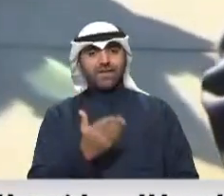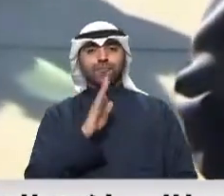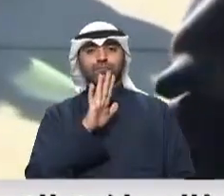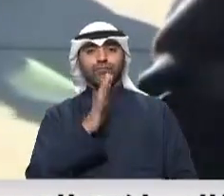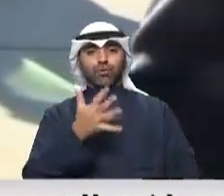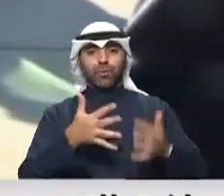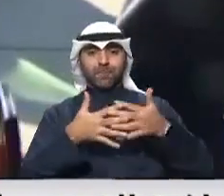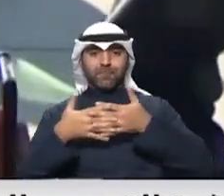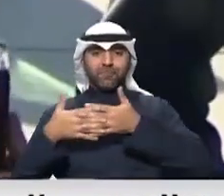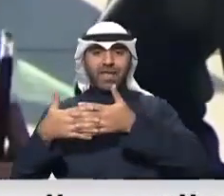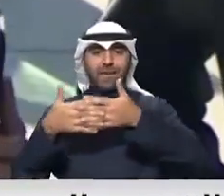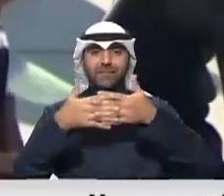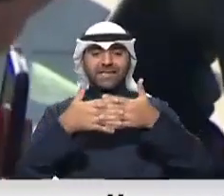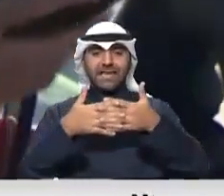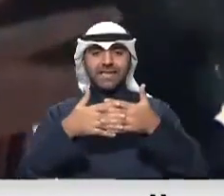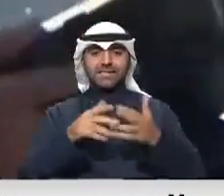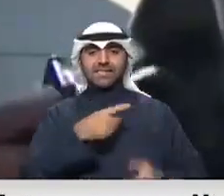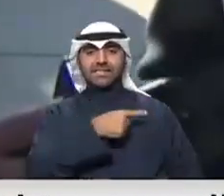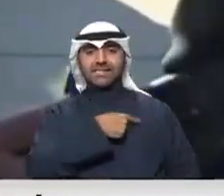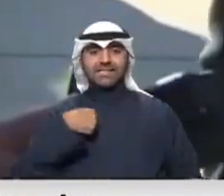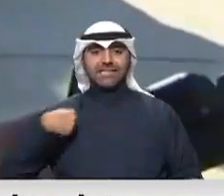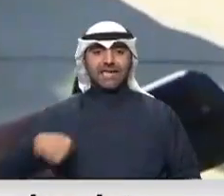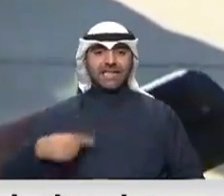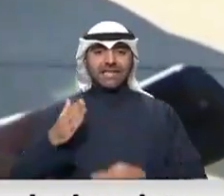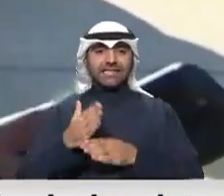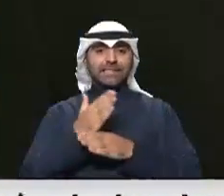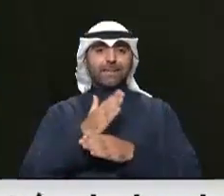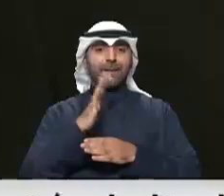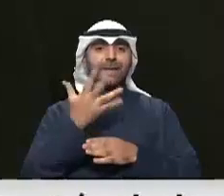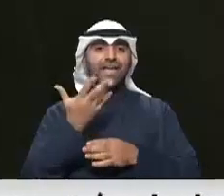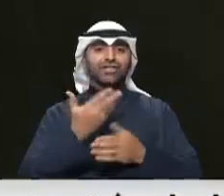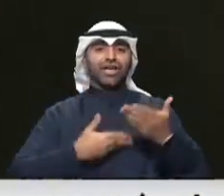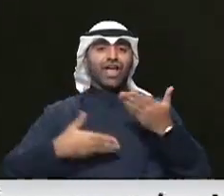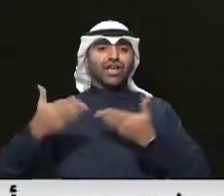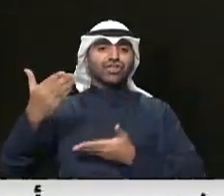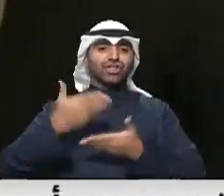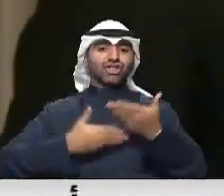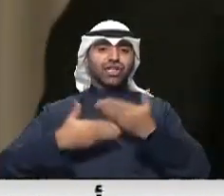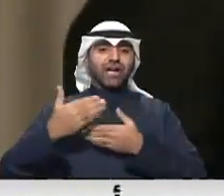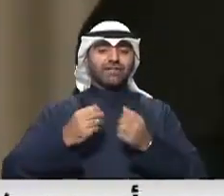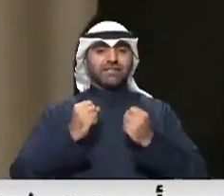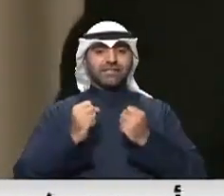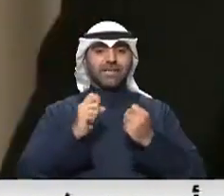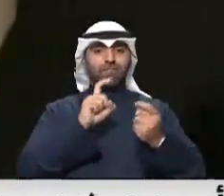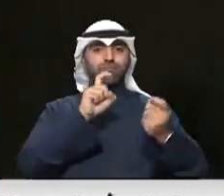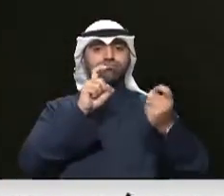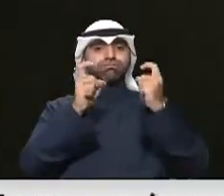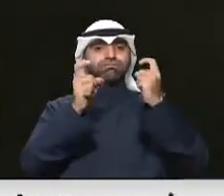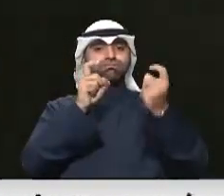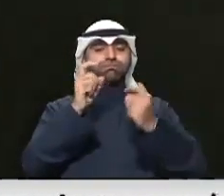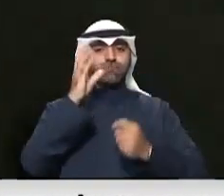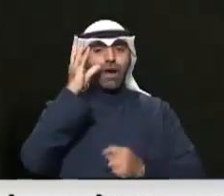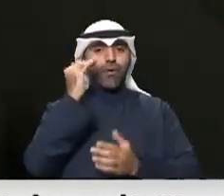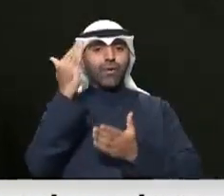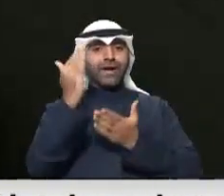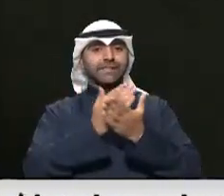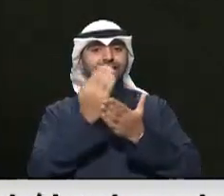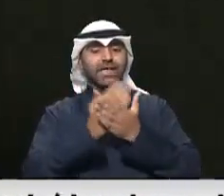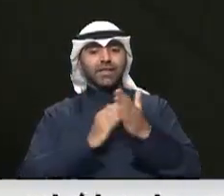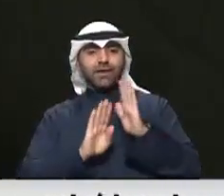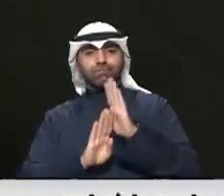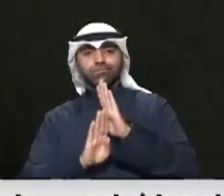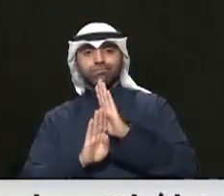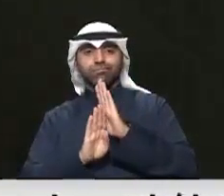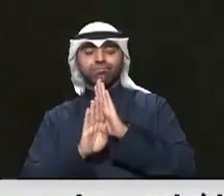مجالات أخرى. تأججت مؤخرا عقب إقبال الولايات المتحدة على التوسيع أو توسيع الجيش